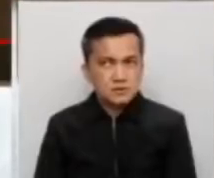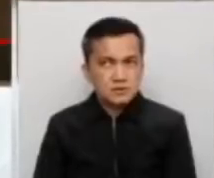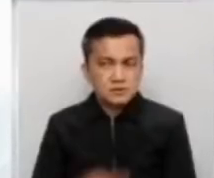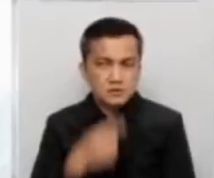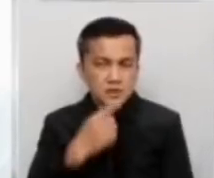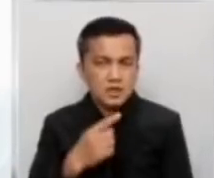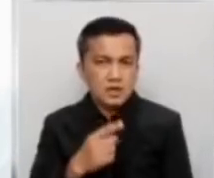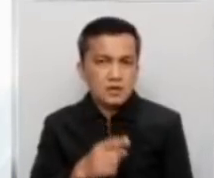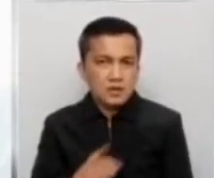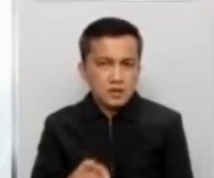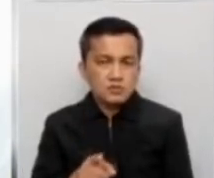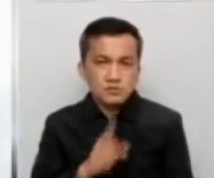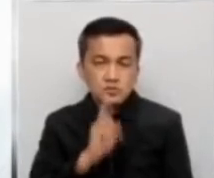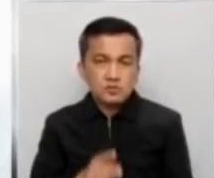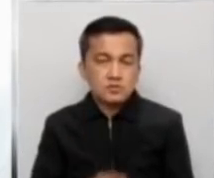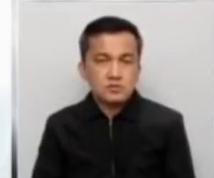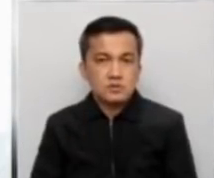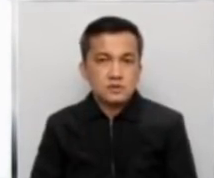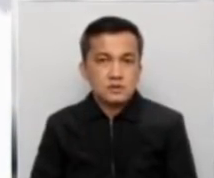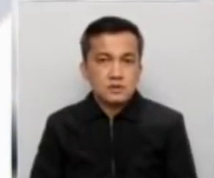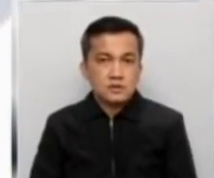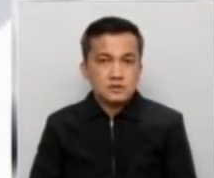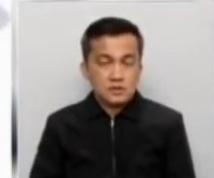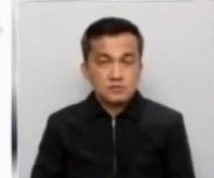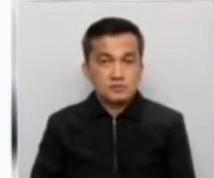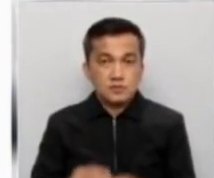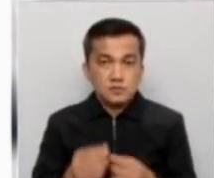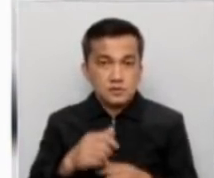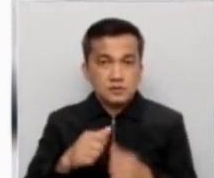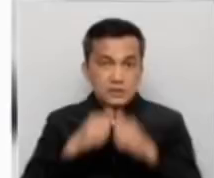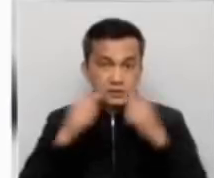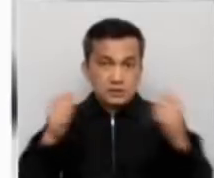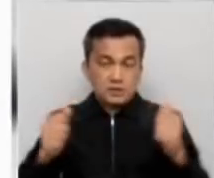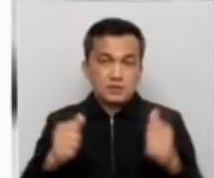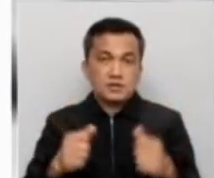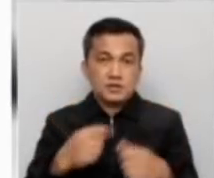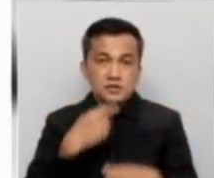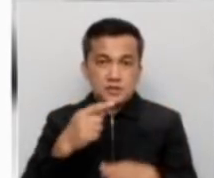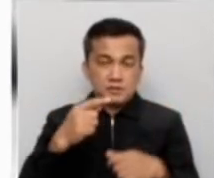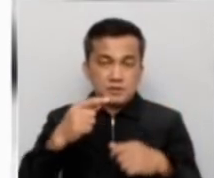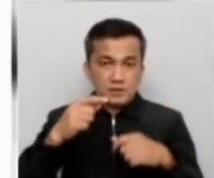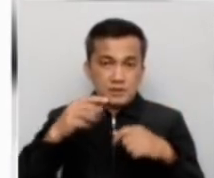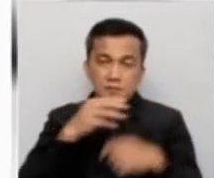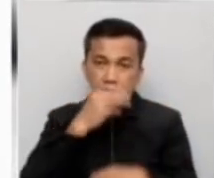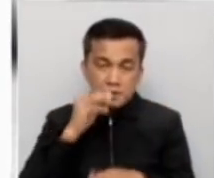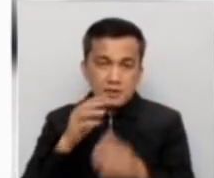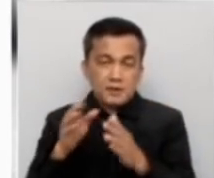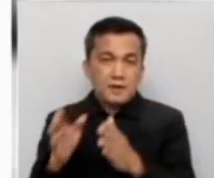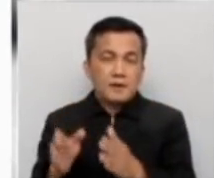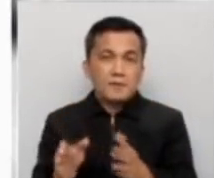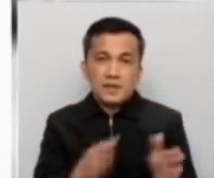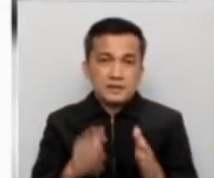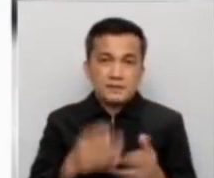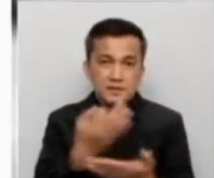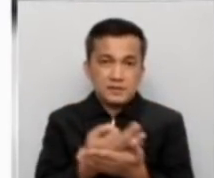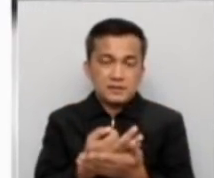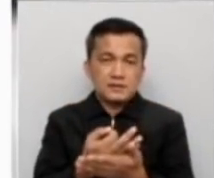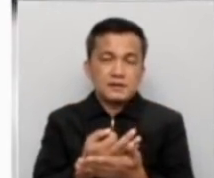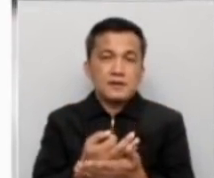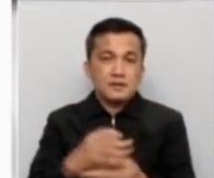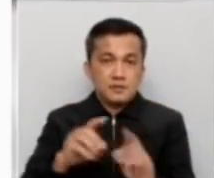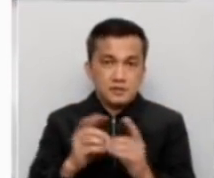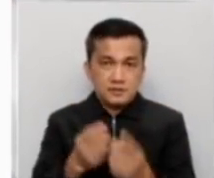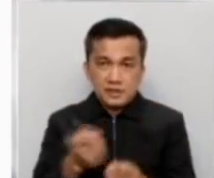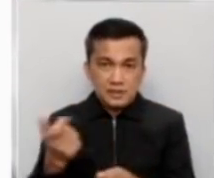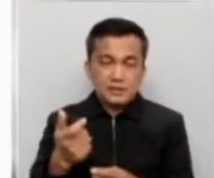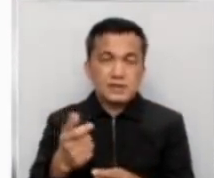Literal, guruyo din ako. Sa isang press release, pinuno rin ni Pacquiao ang plano ng Finance Department na tanggalin ang tax incentive ng BPO industry na